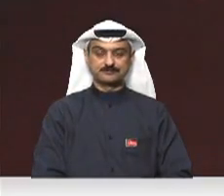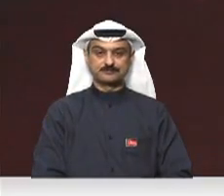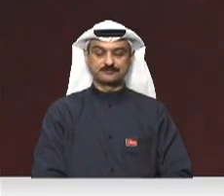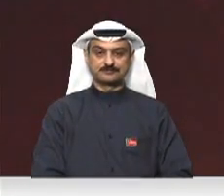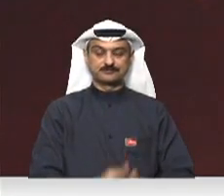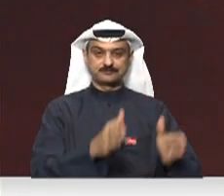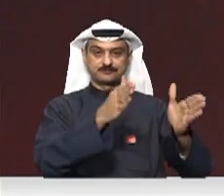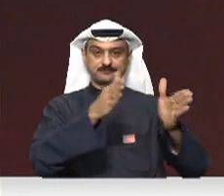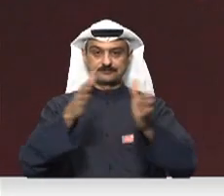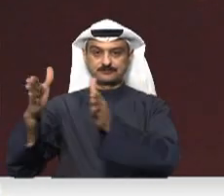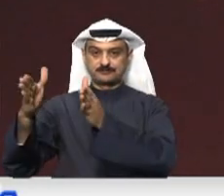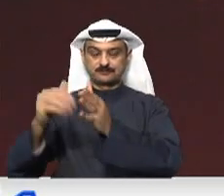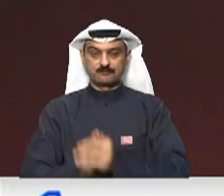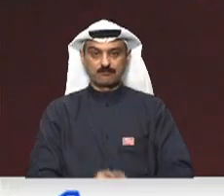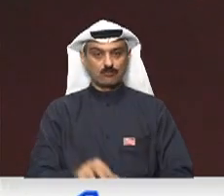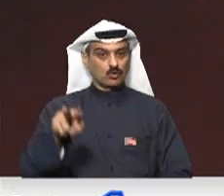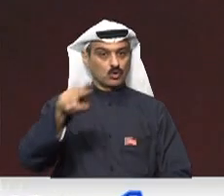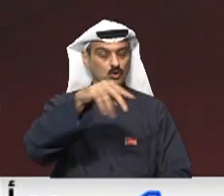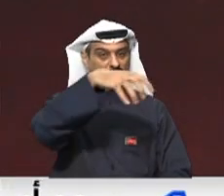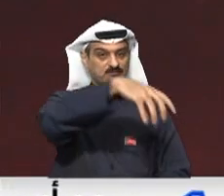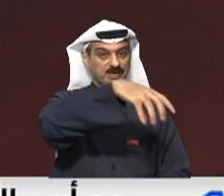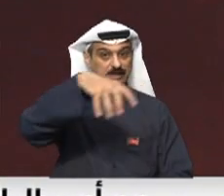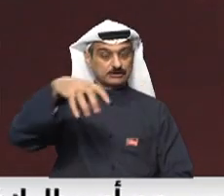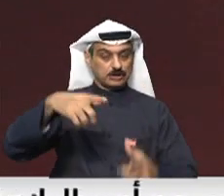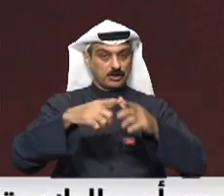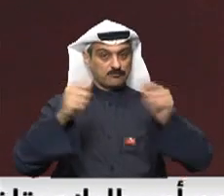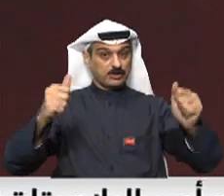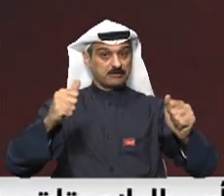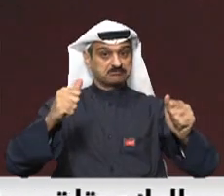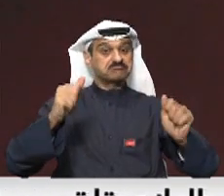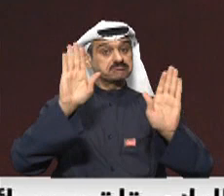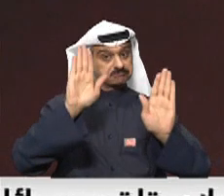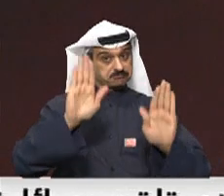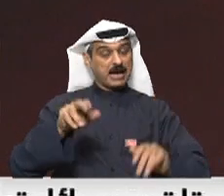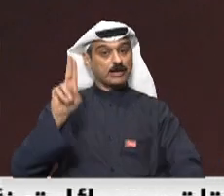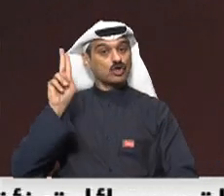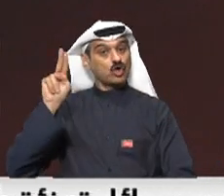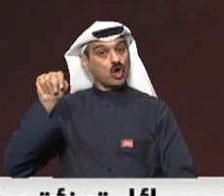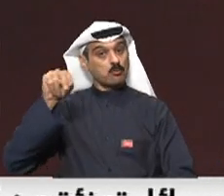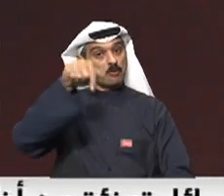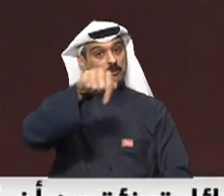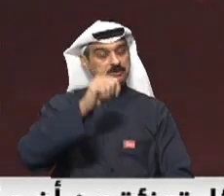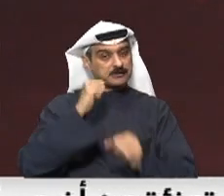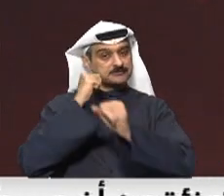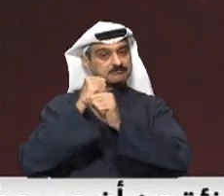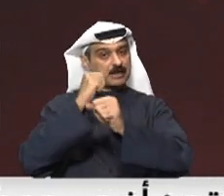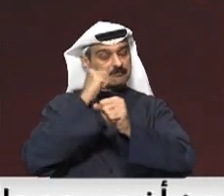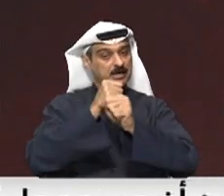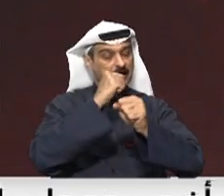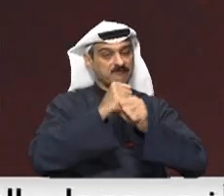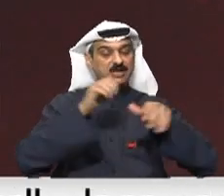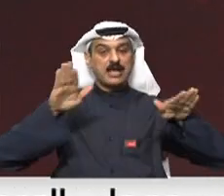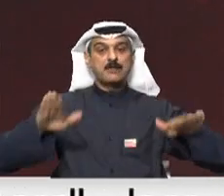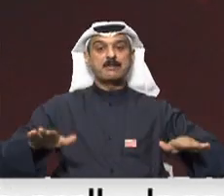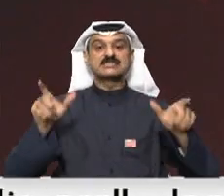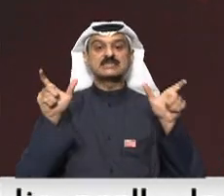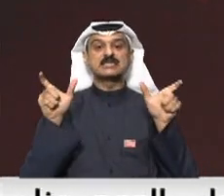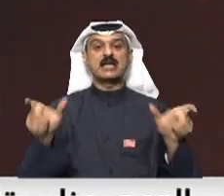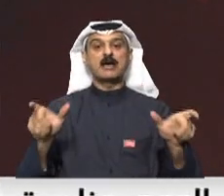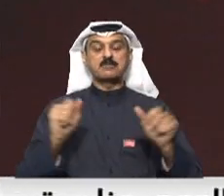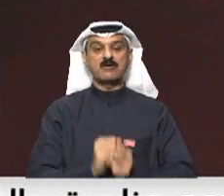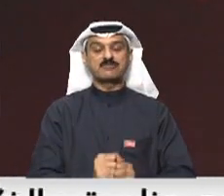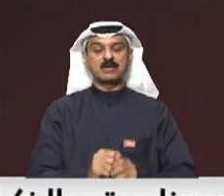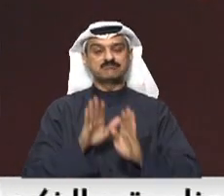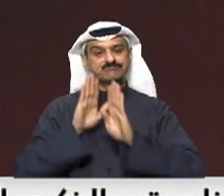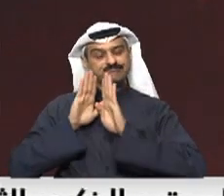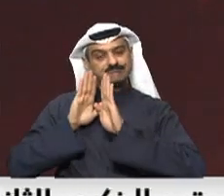والى جانب الاشقاء في الخليج العربي لعبت الامم المتحده دورا حيويا من خلال مجلس الامن الدوليه في ردع